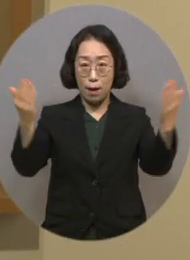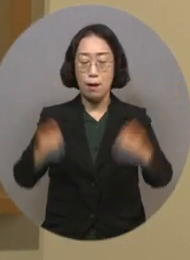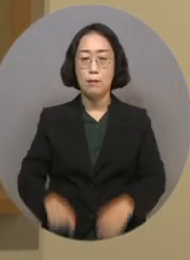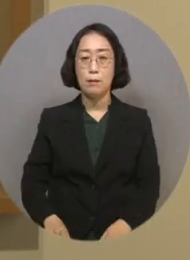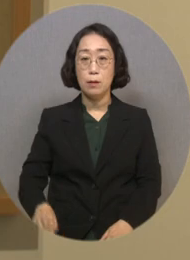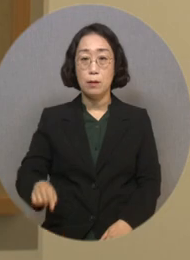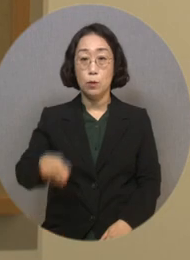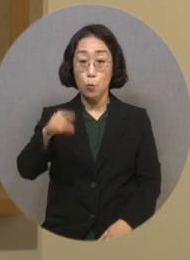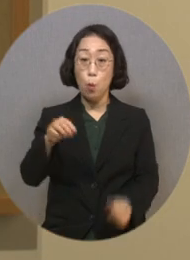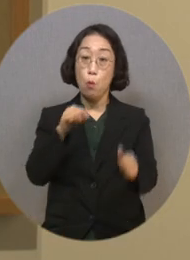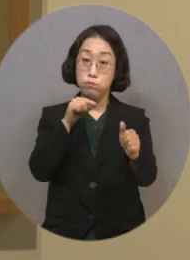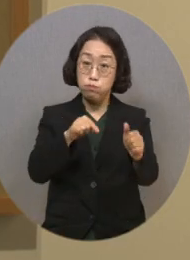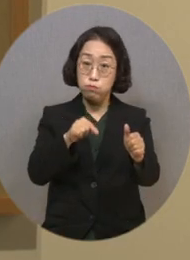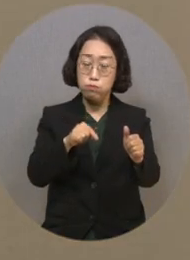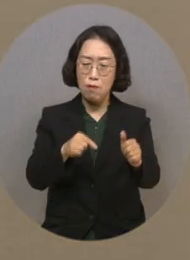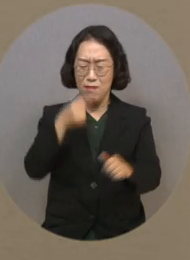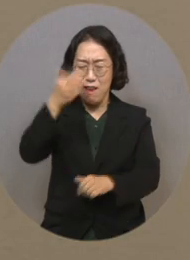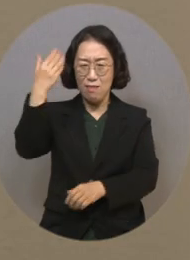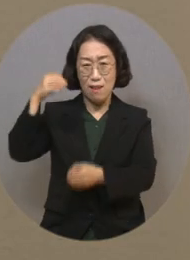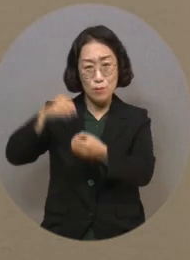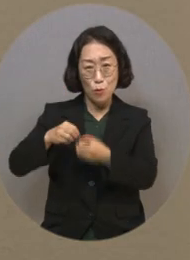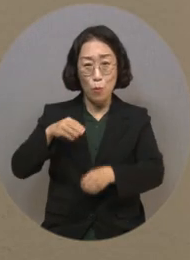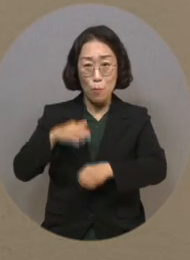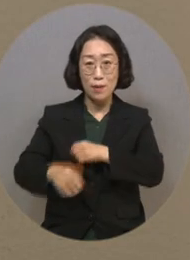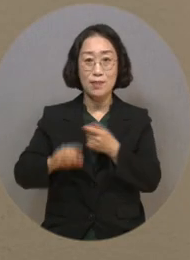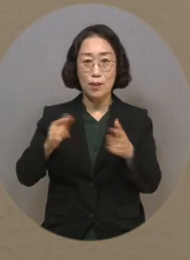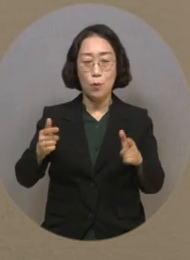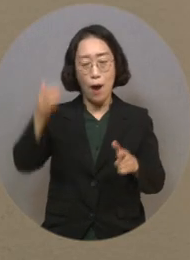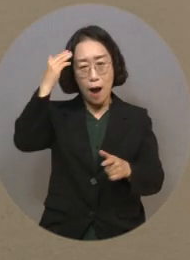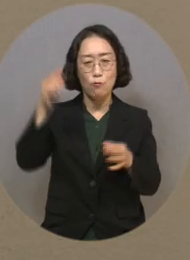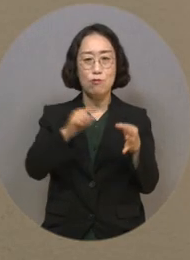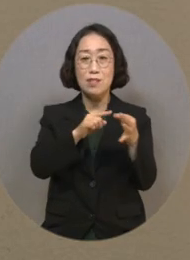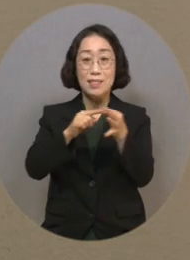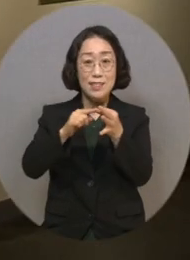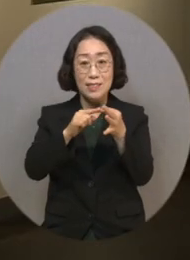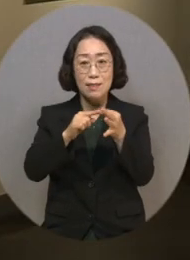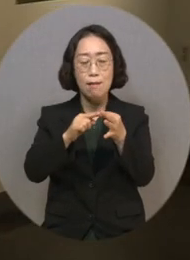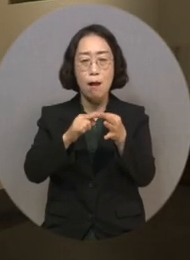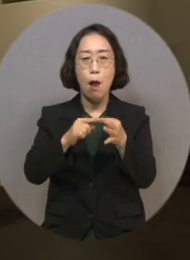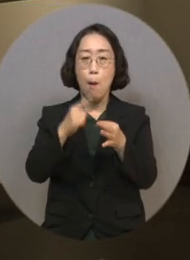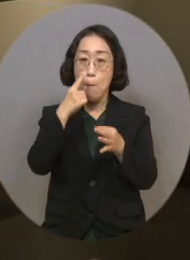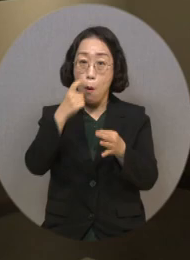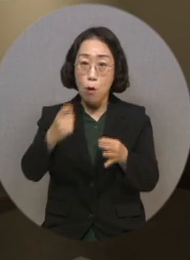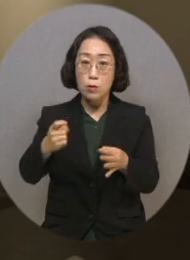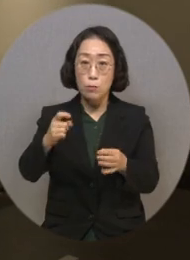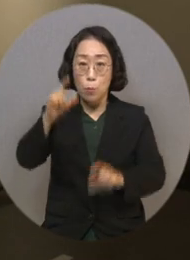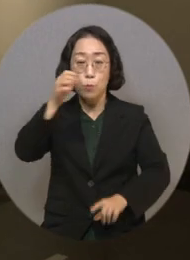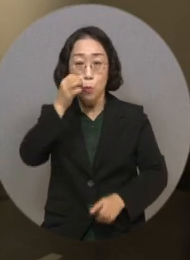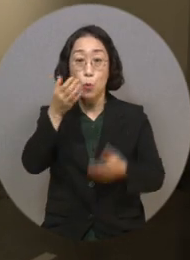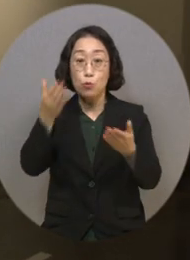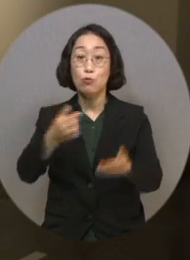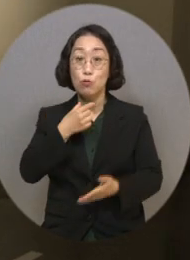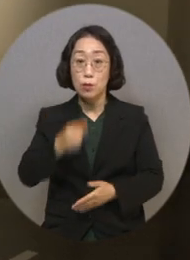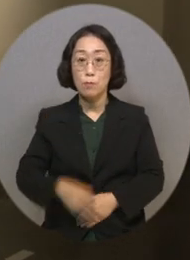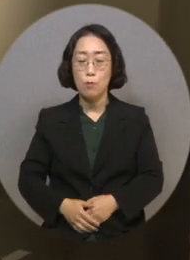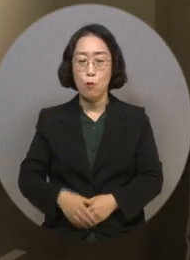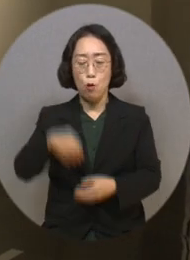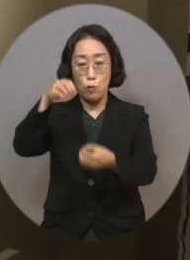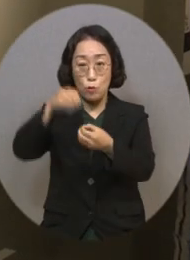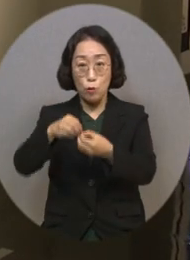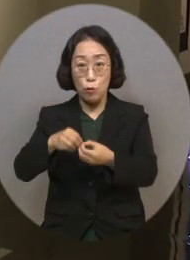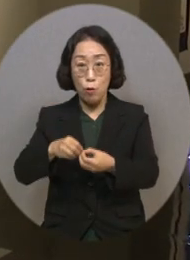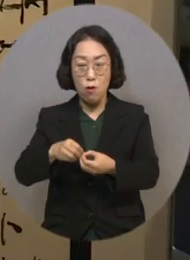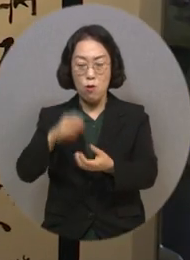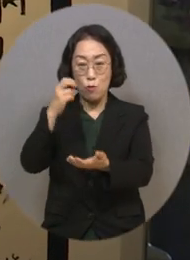지사는 정통적인 서예 형식에서 벗어나 한글의 자유로움을 담아내고자 하였으며 이번 전시에서는 특히 정통적인